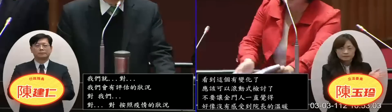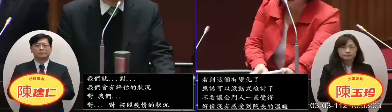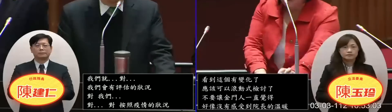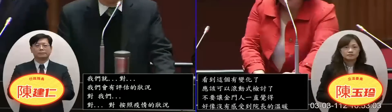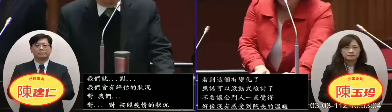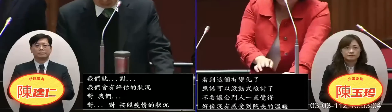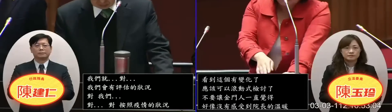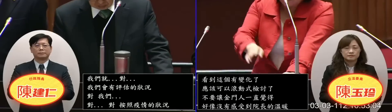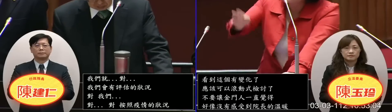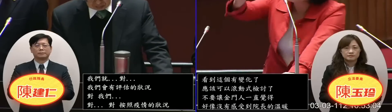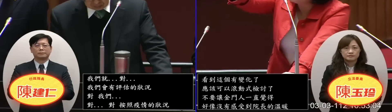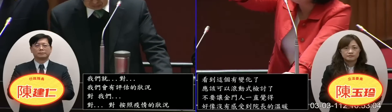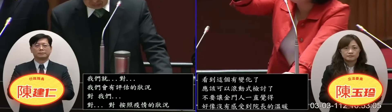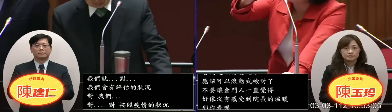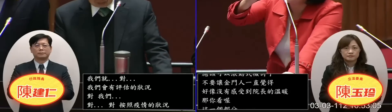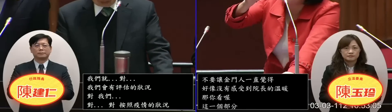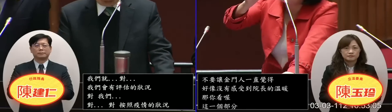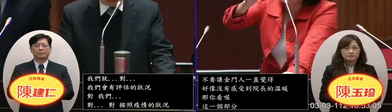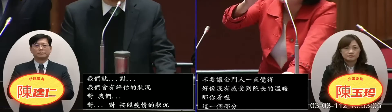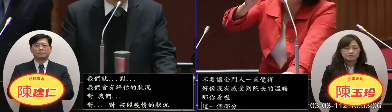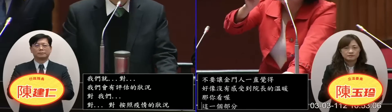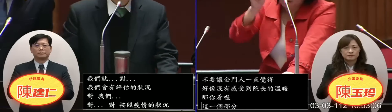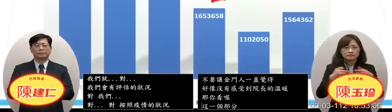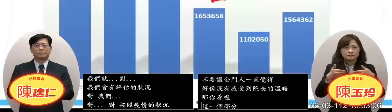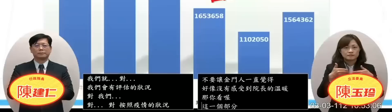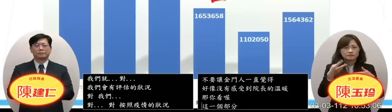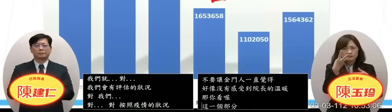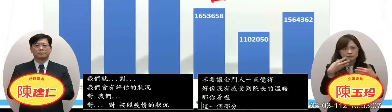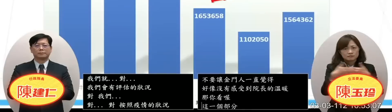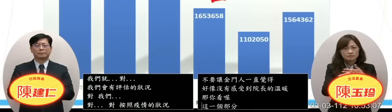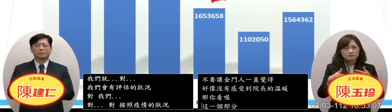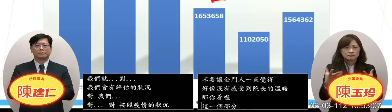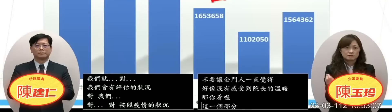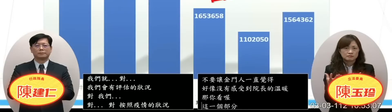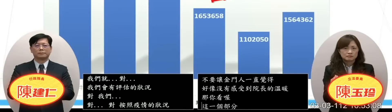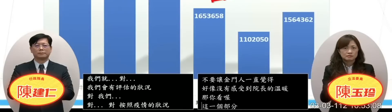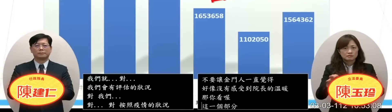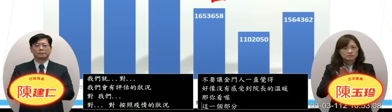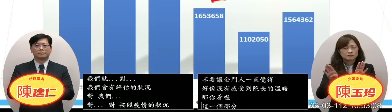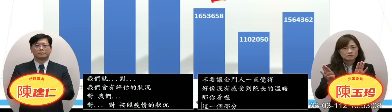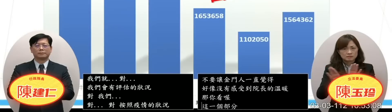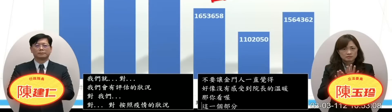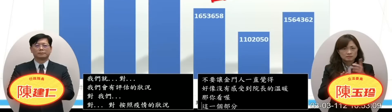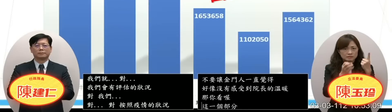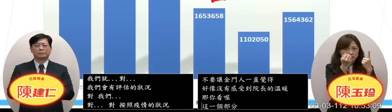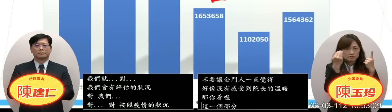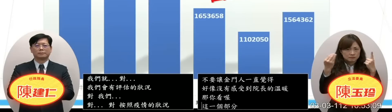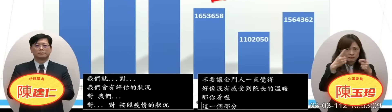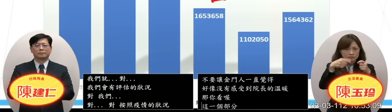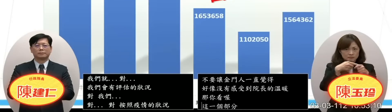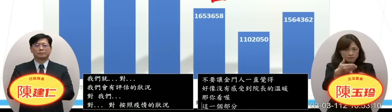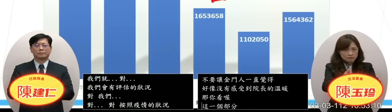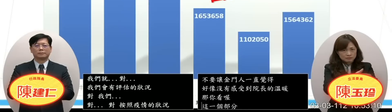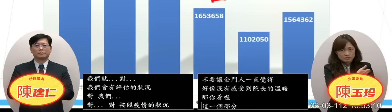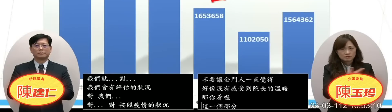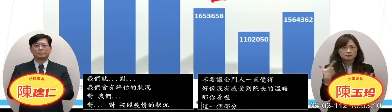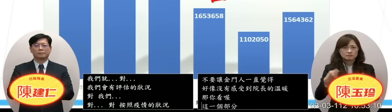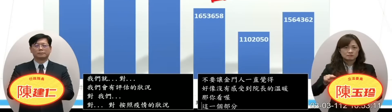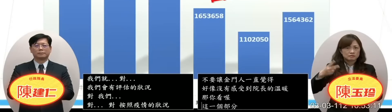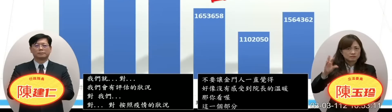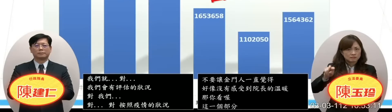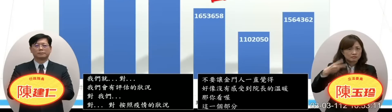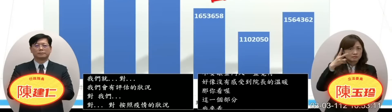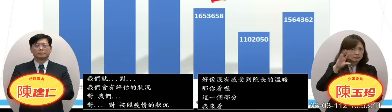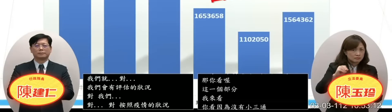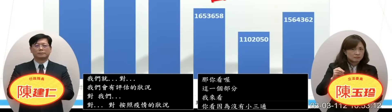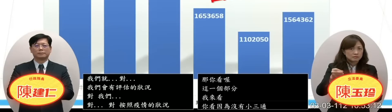来看哦，你看。因为没有小三通了，金门这个从109年开始，你看我们之前